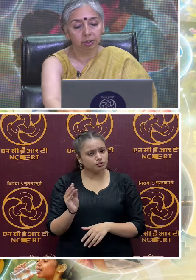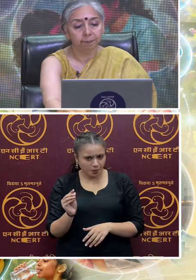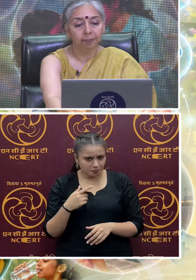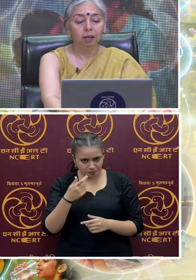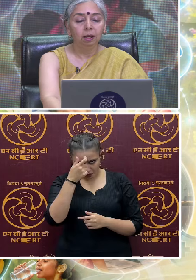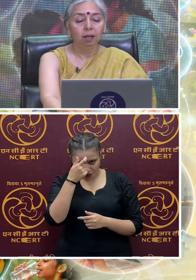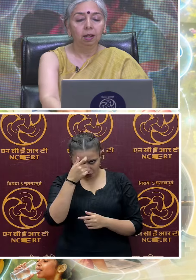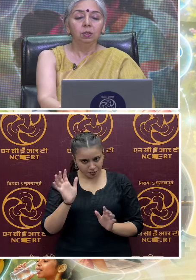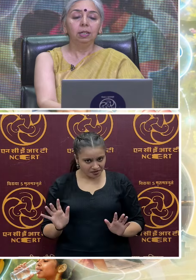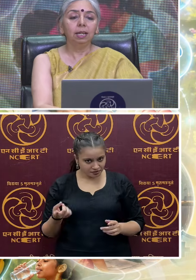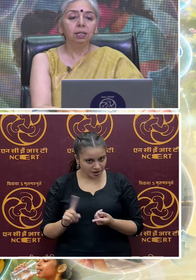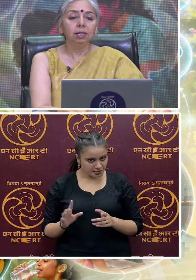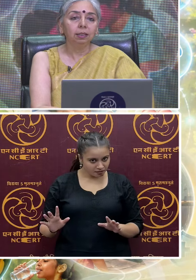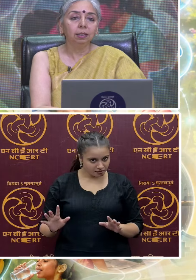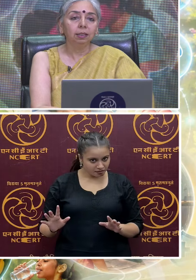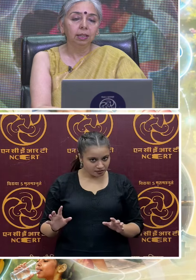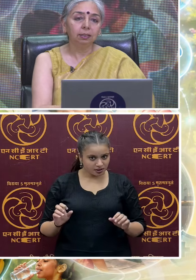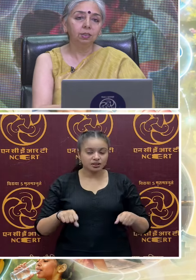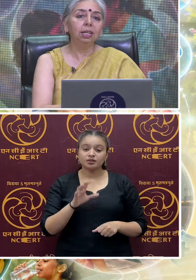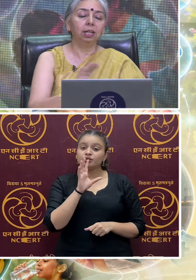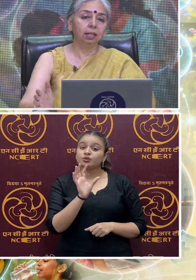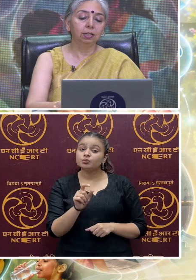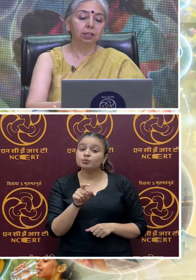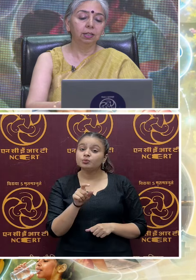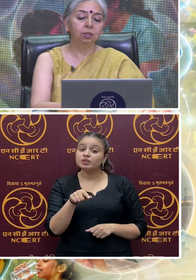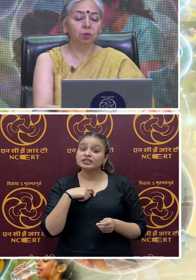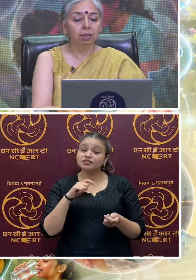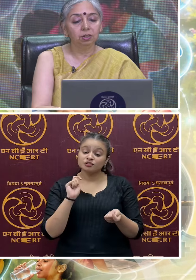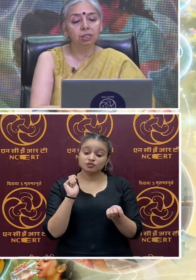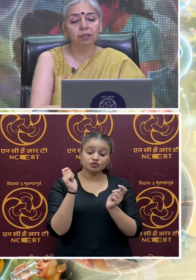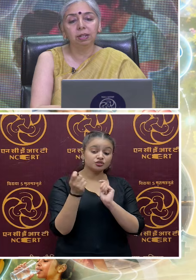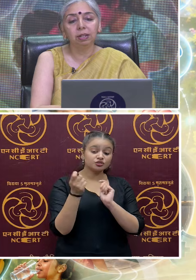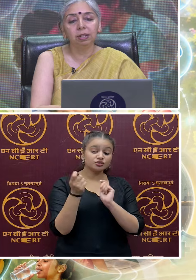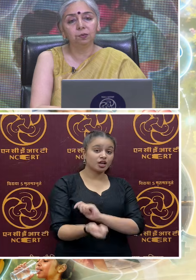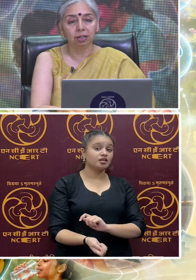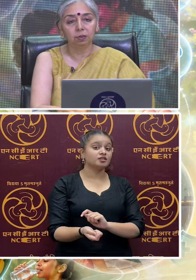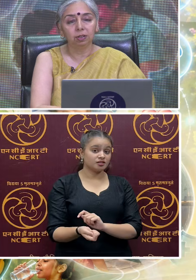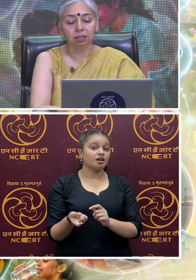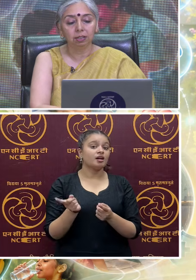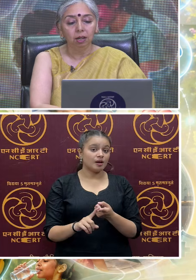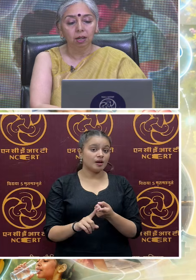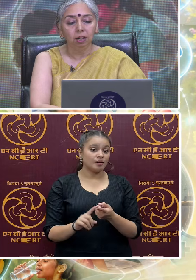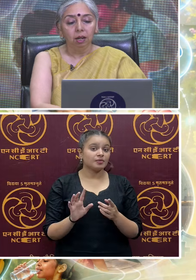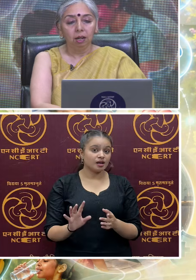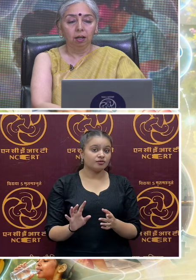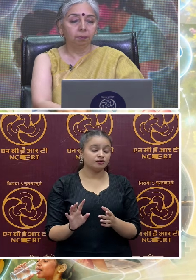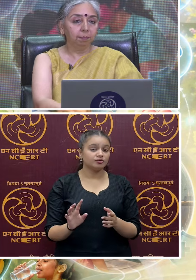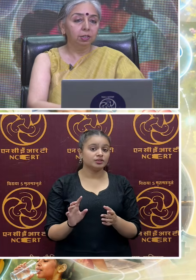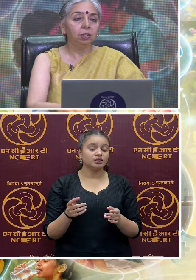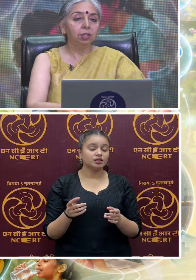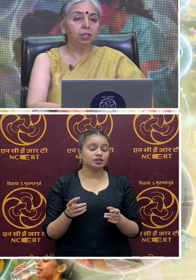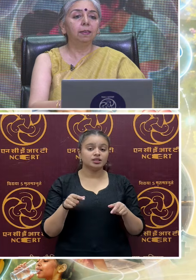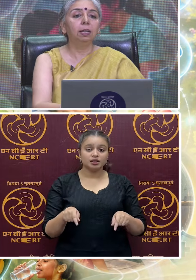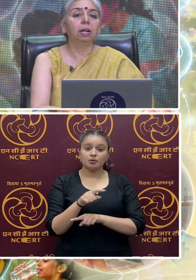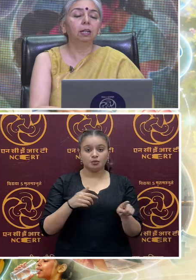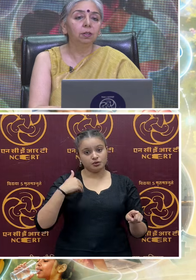हो रही है. सो देयर इज़ एक्चुअली एक चेंज आ रहा है जिसको हम कह रहे हैं चेंजिंग फेस ऑफ चाइल्डहुड डिजीज़. हम